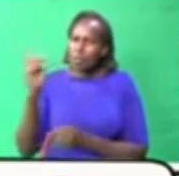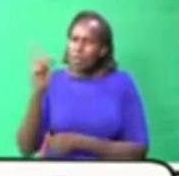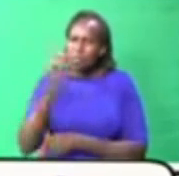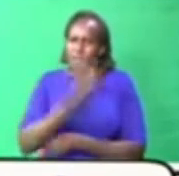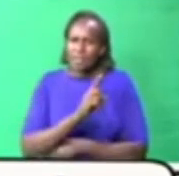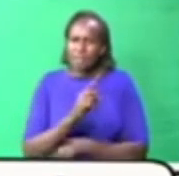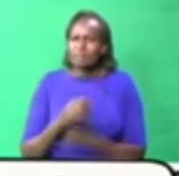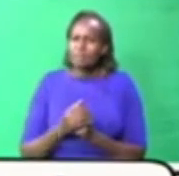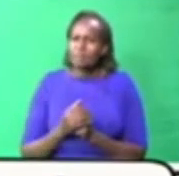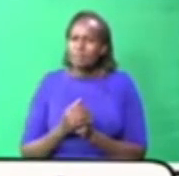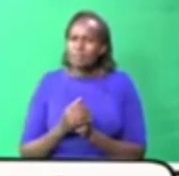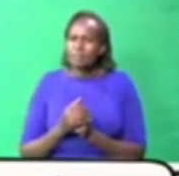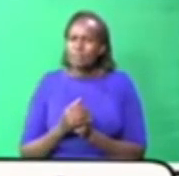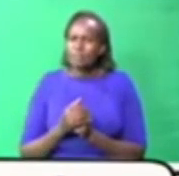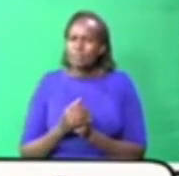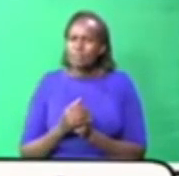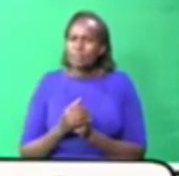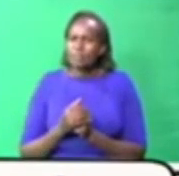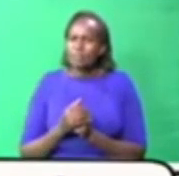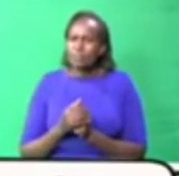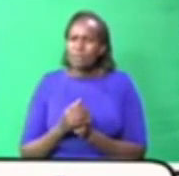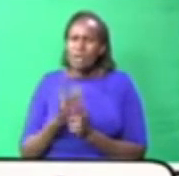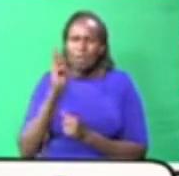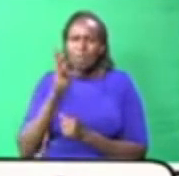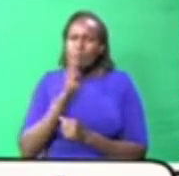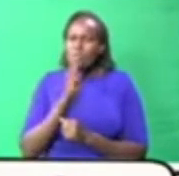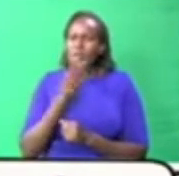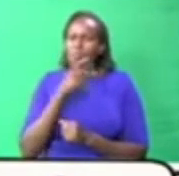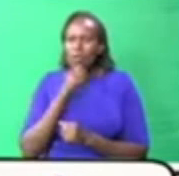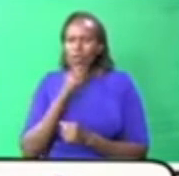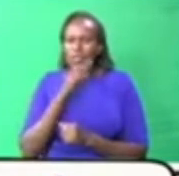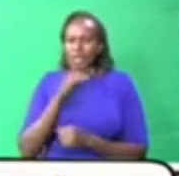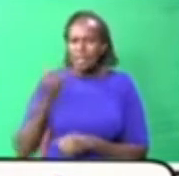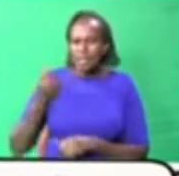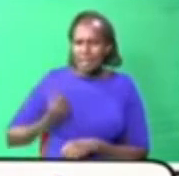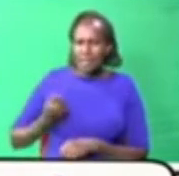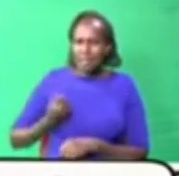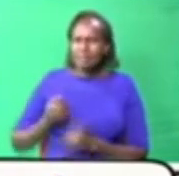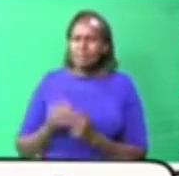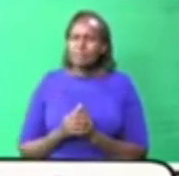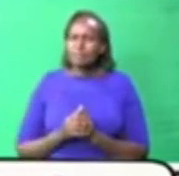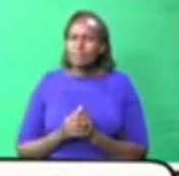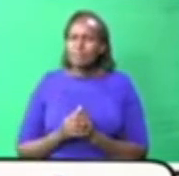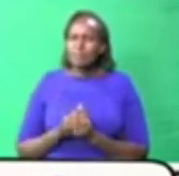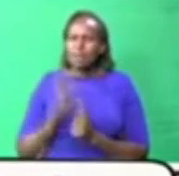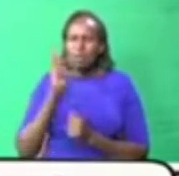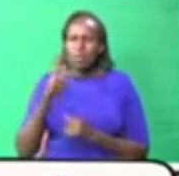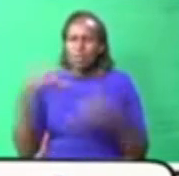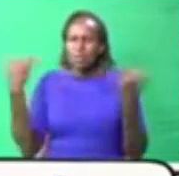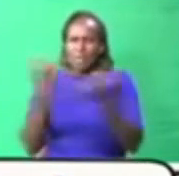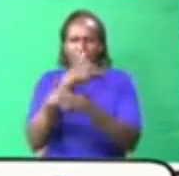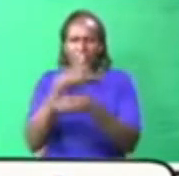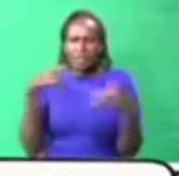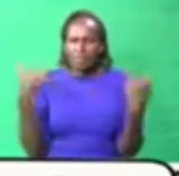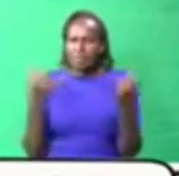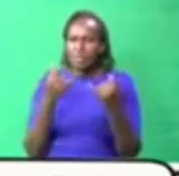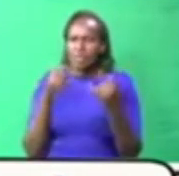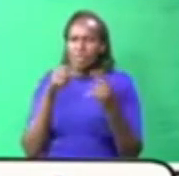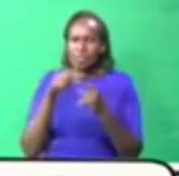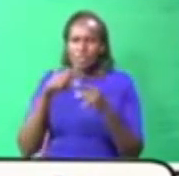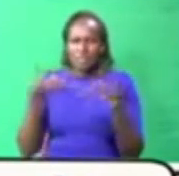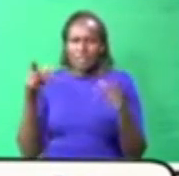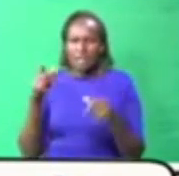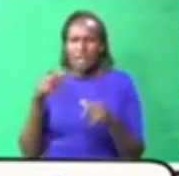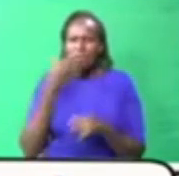days, there will be boys and girls, wasichana na vijana, watakuwa kicheza kwenye muji huu.